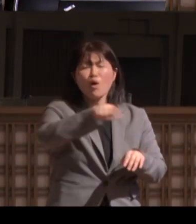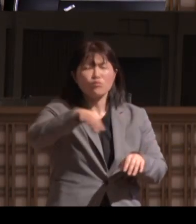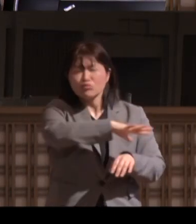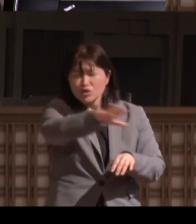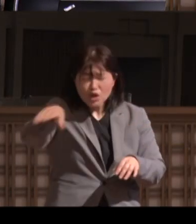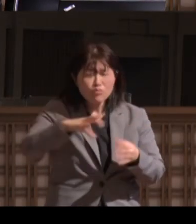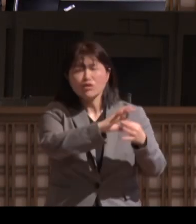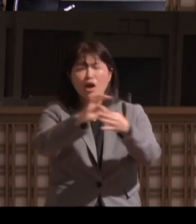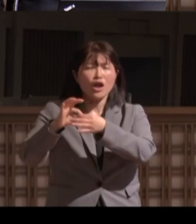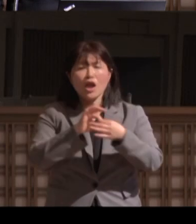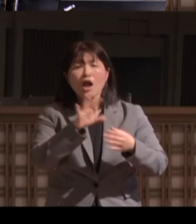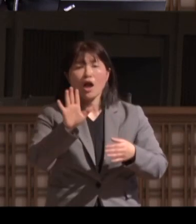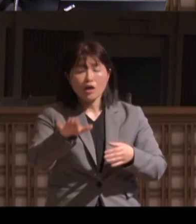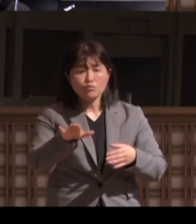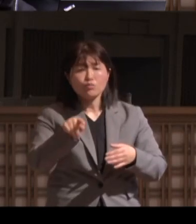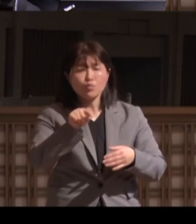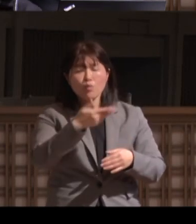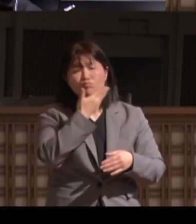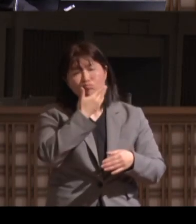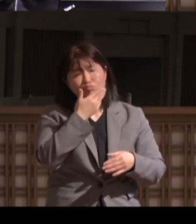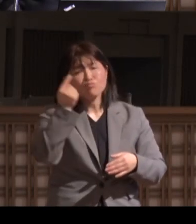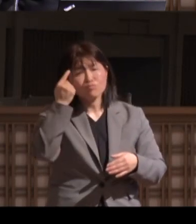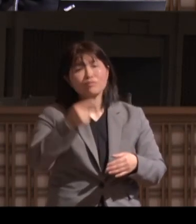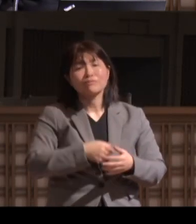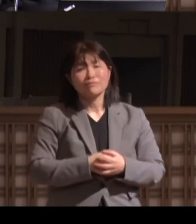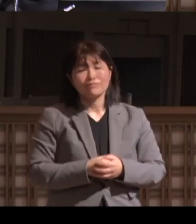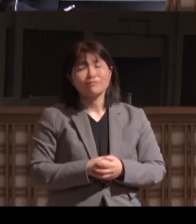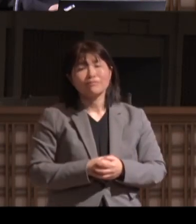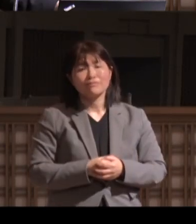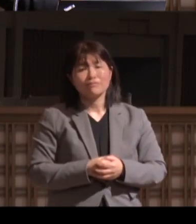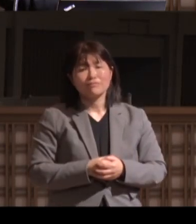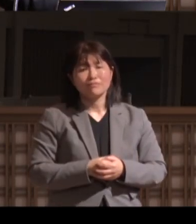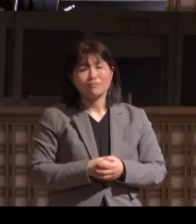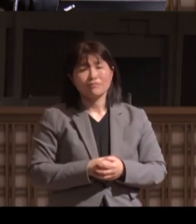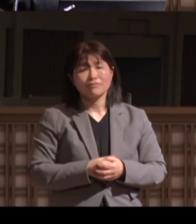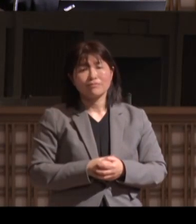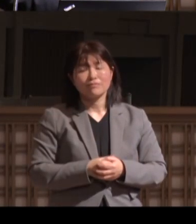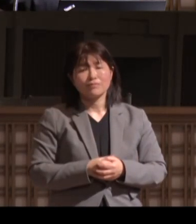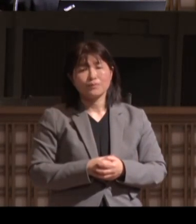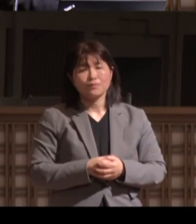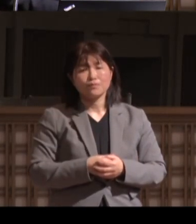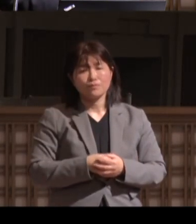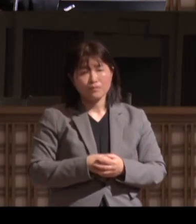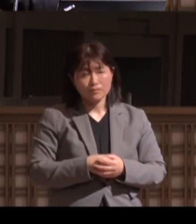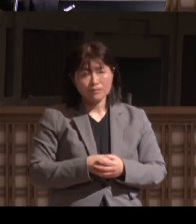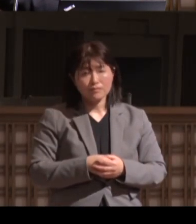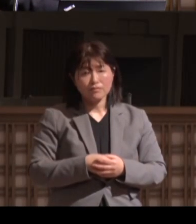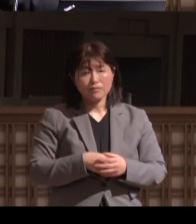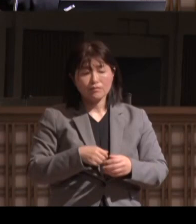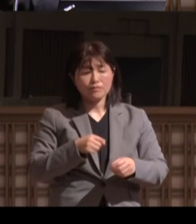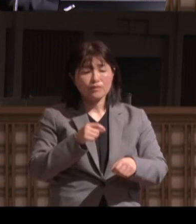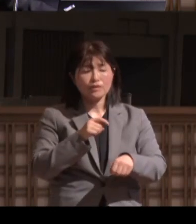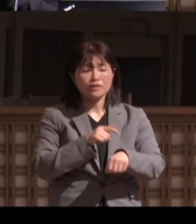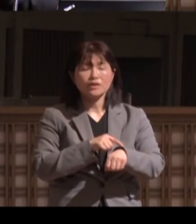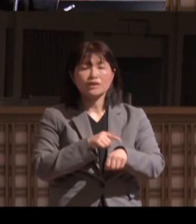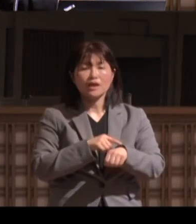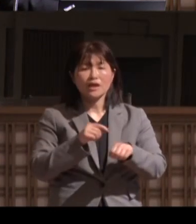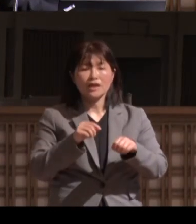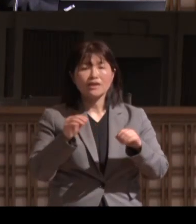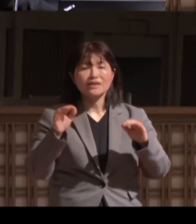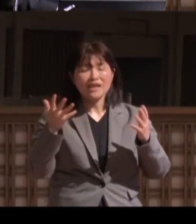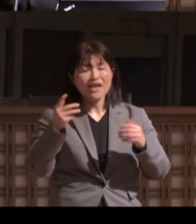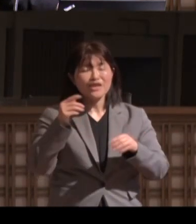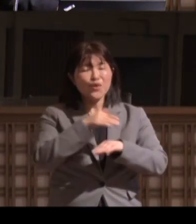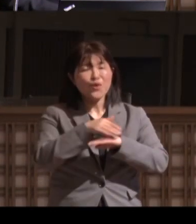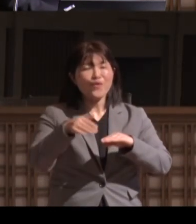関わっていくのでえそこは重要なんじゃないかなという風に考えます元々時間がほぼなくなると予定して